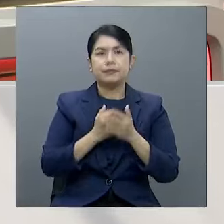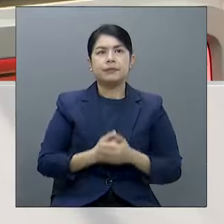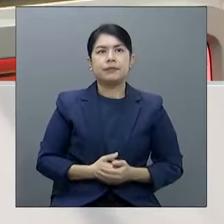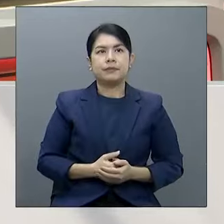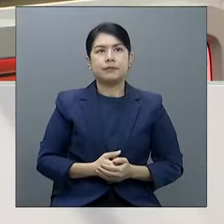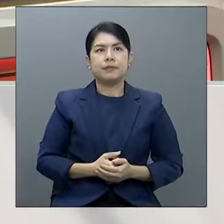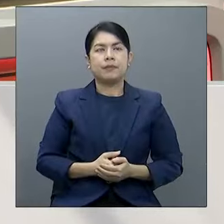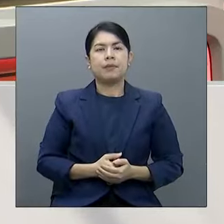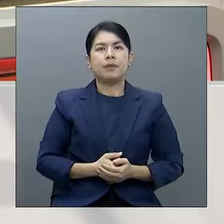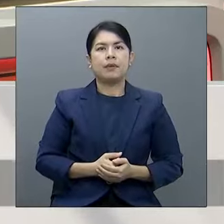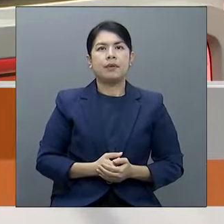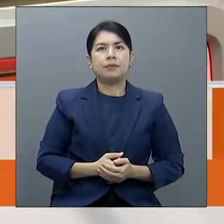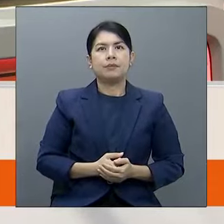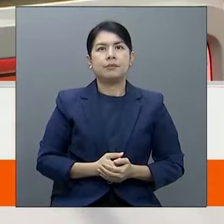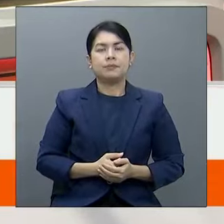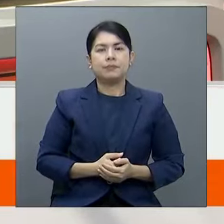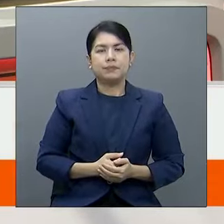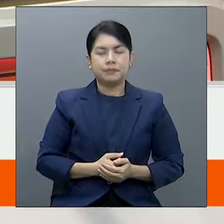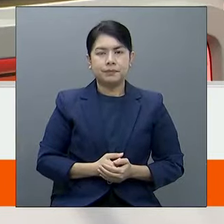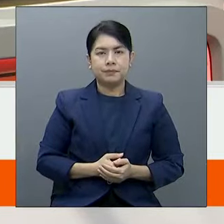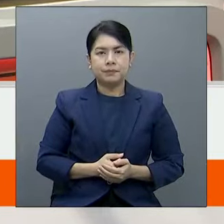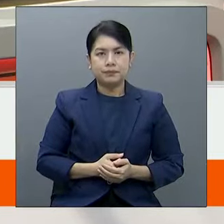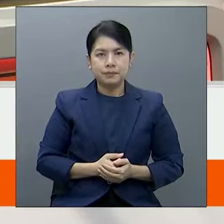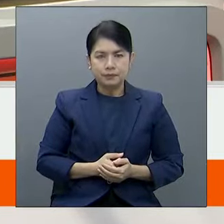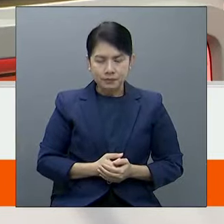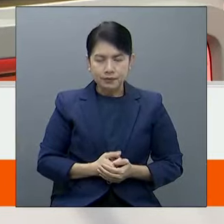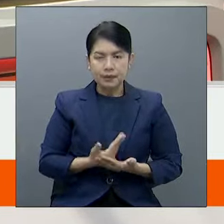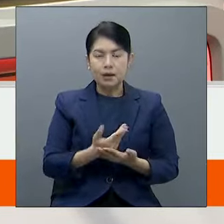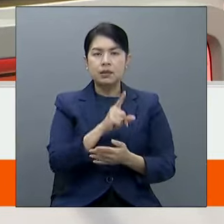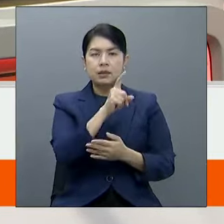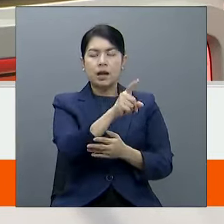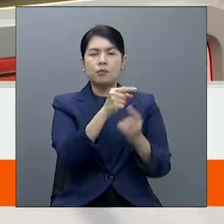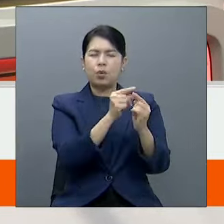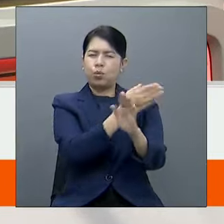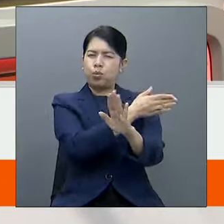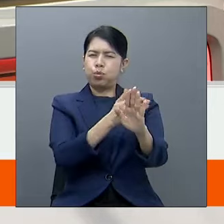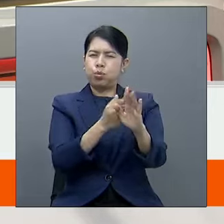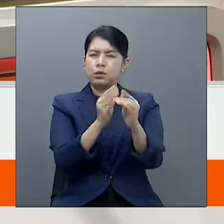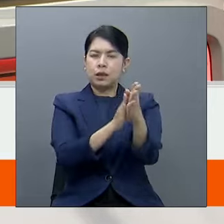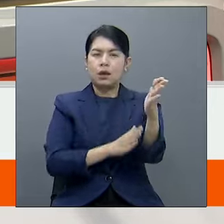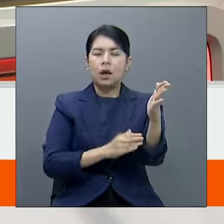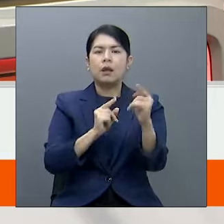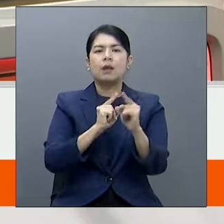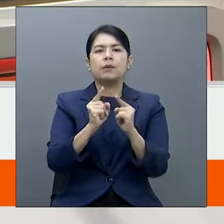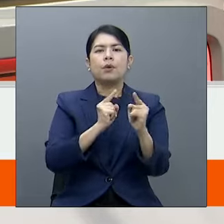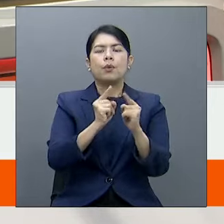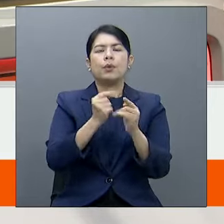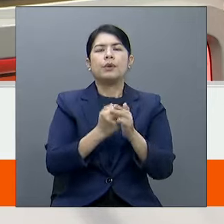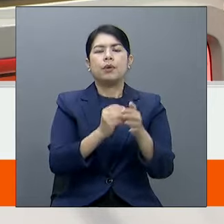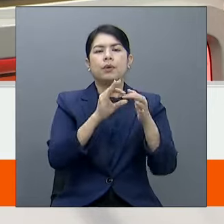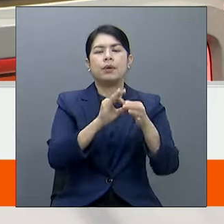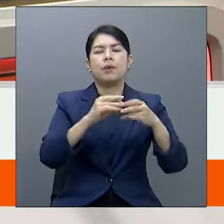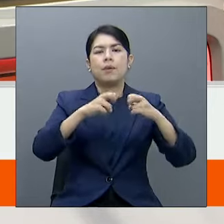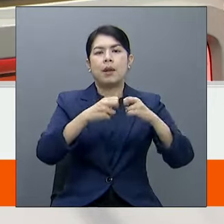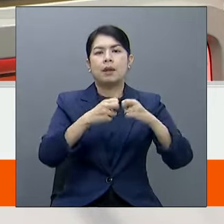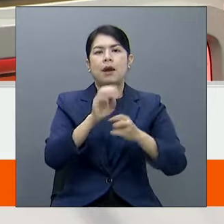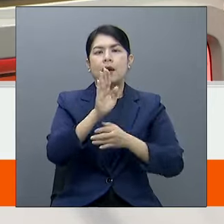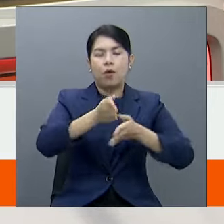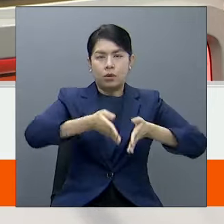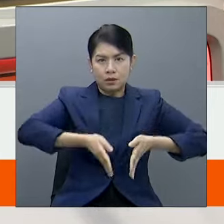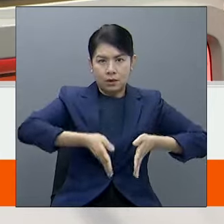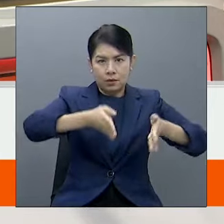สวัสดีครับ ค่ะ สวัสดีคุณจิรัชตาครับ ค่ะอาจารย์หลายปีก่อนเราเคยคุยเรื่องนี้กันมาแล้วนะคะถึงปัญหาถนนพระราม2คล